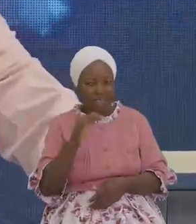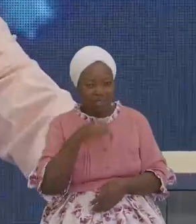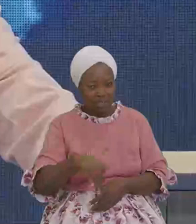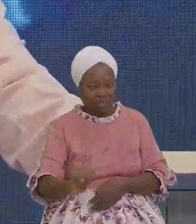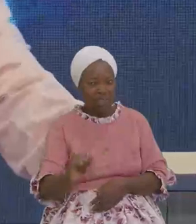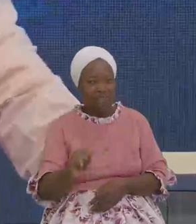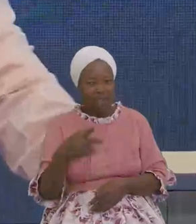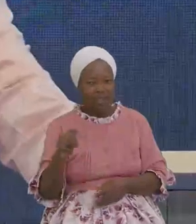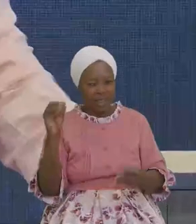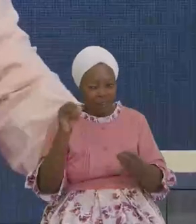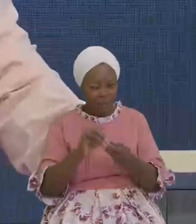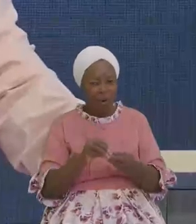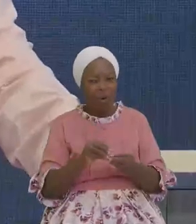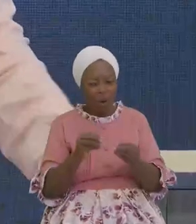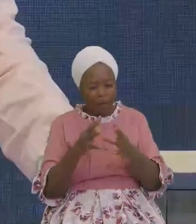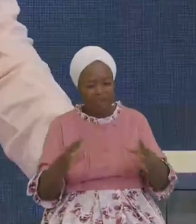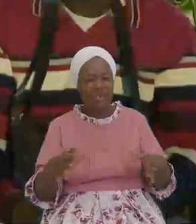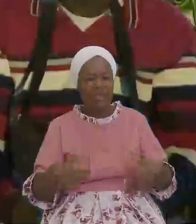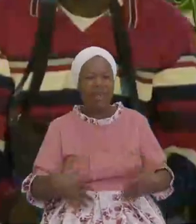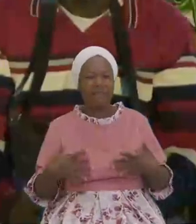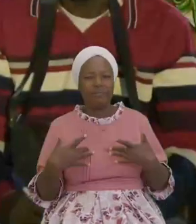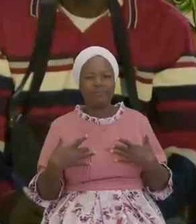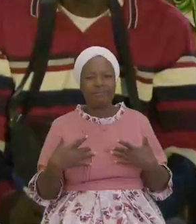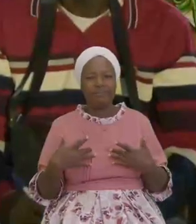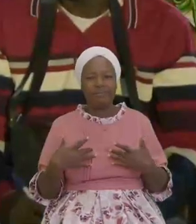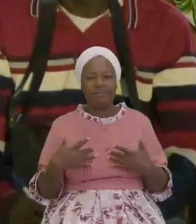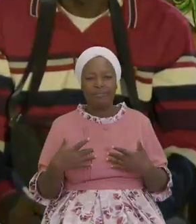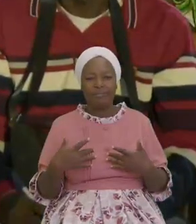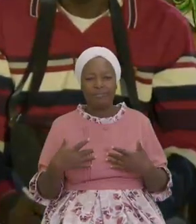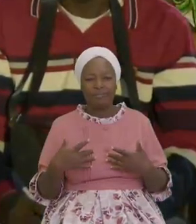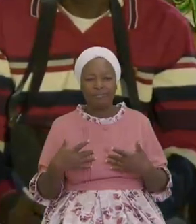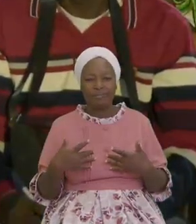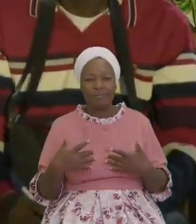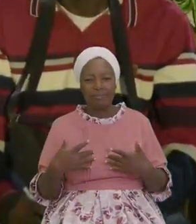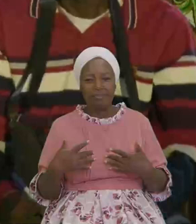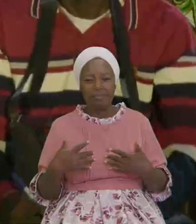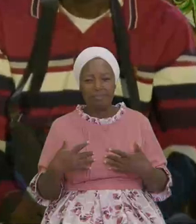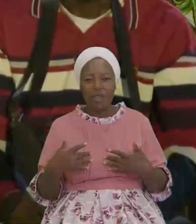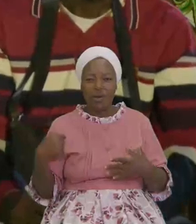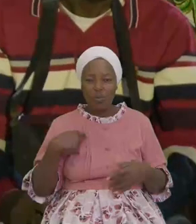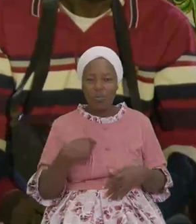là. Il y a toujours la vie abondante.